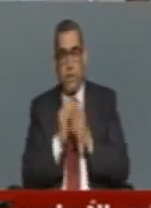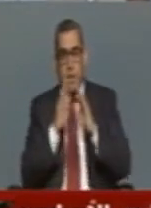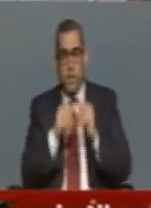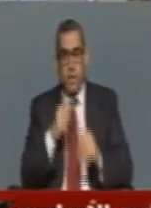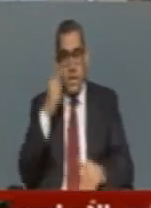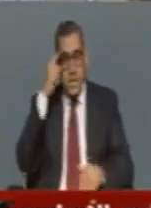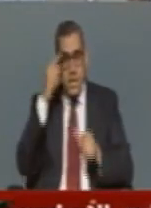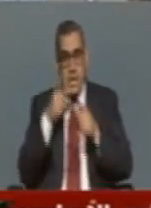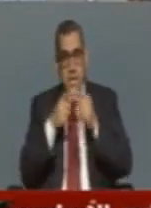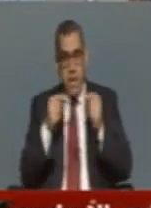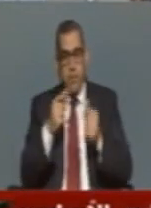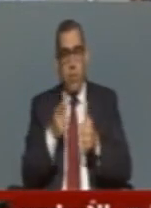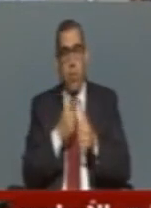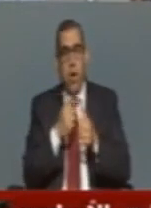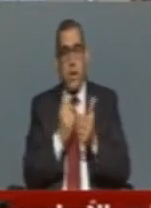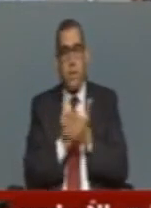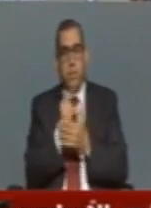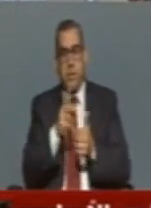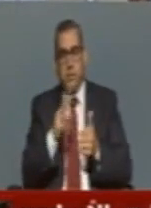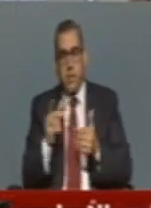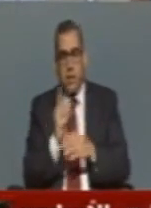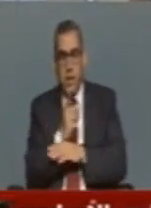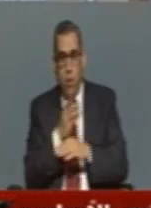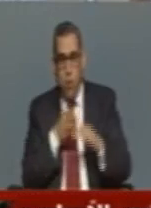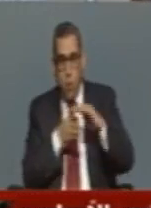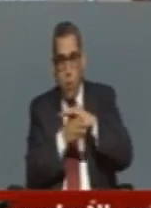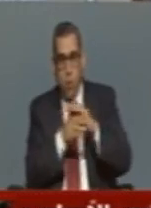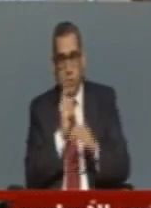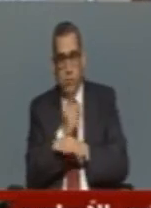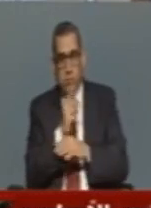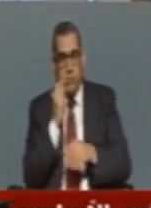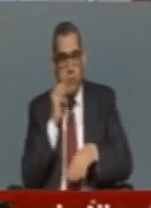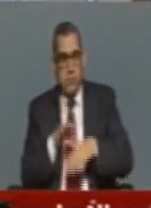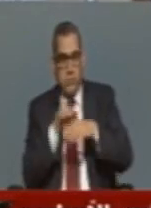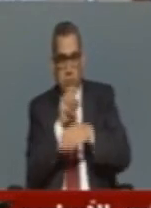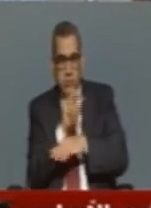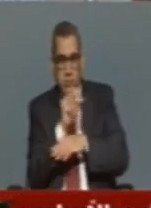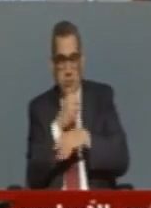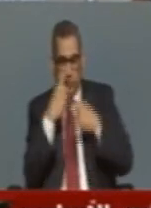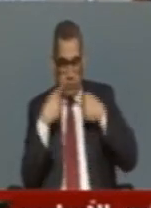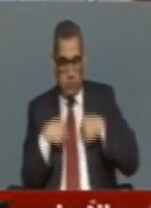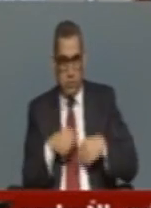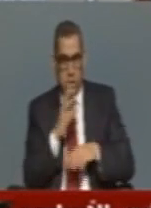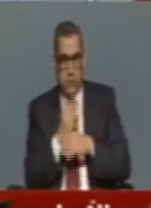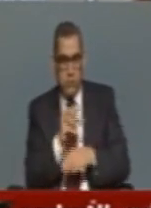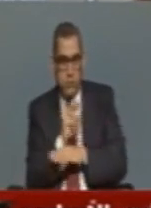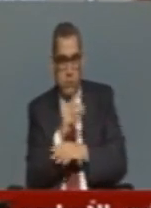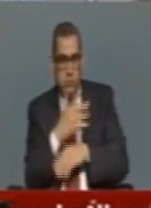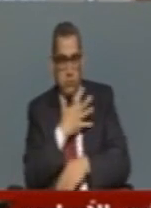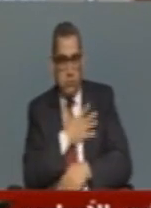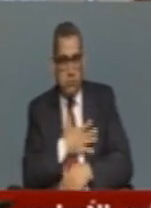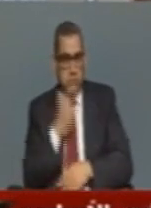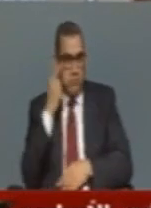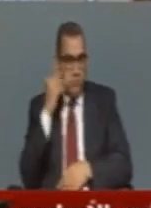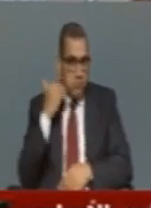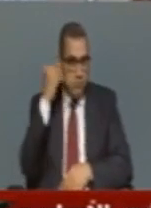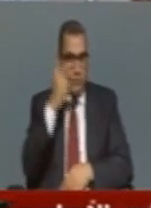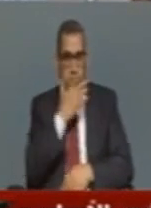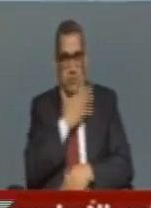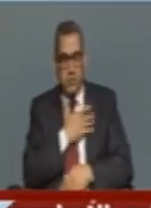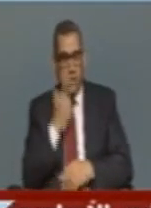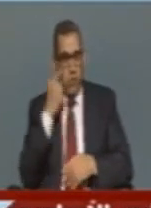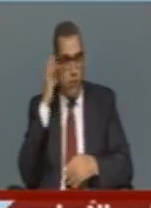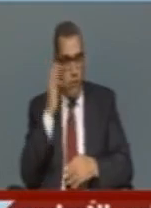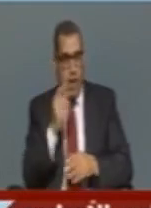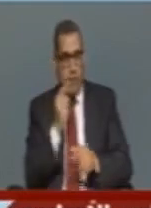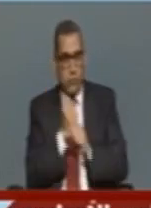من نوعية التعليم اللي تركز على الشخصية وبناء الشخصية والاعتزاز بالذات وتحمل المسؤولية، وده احنا في